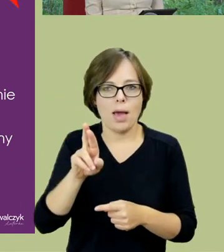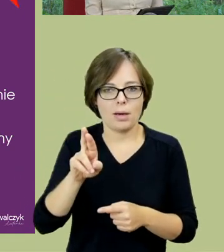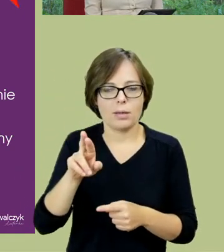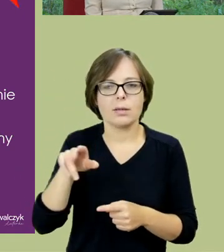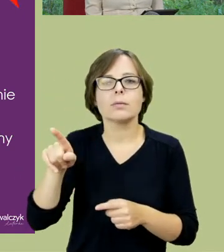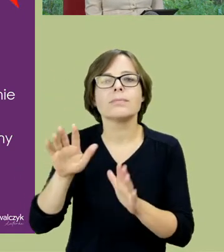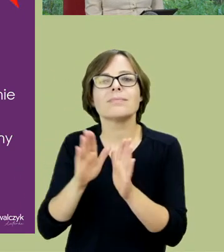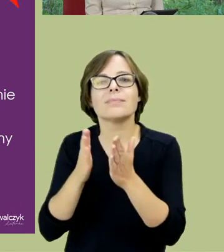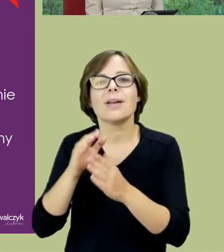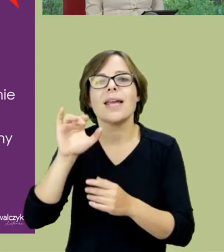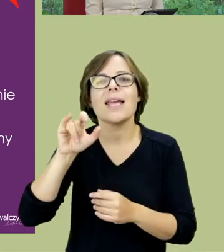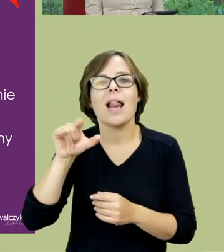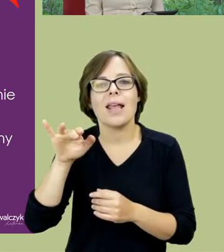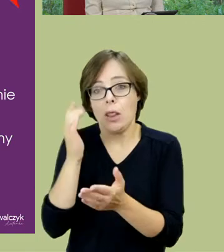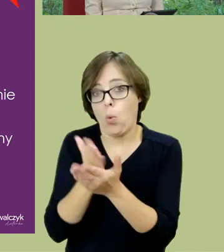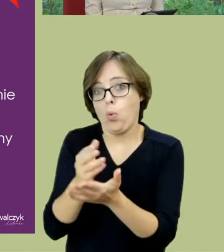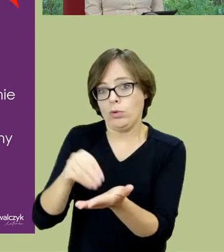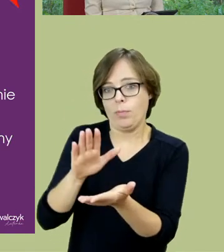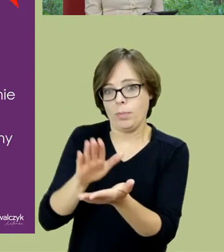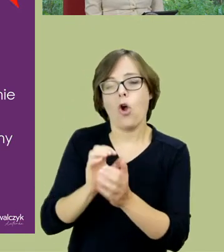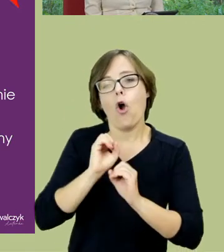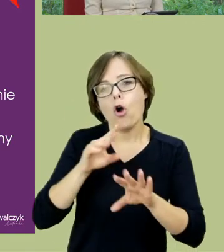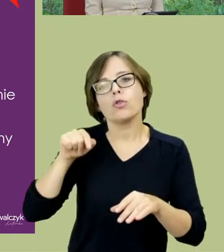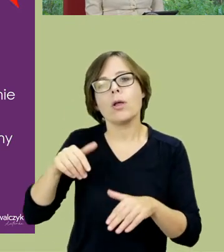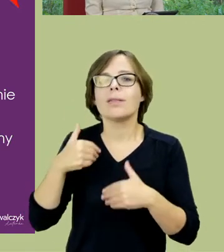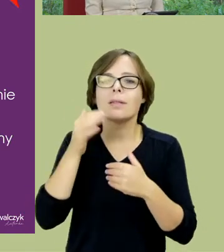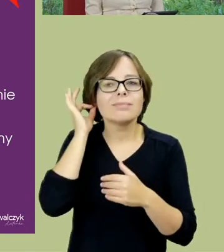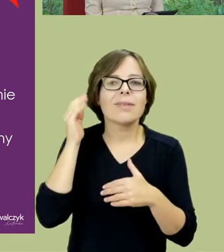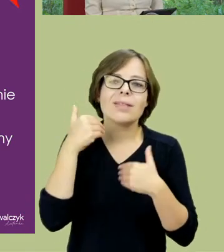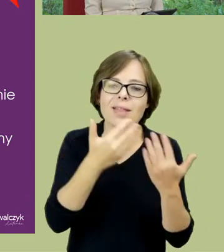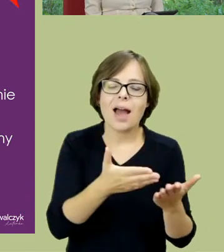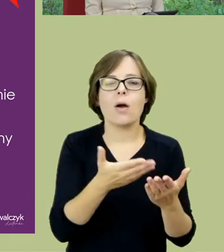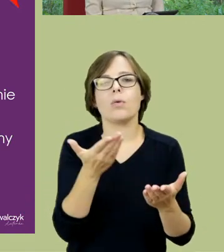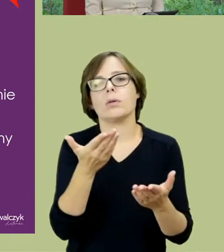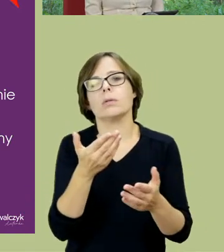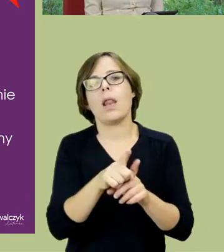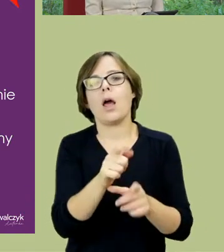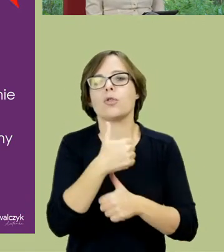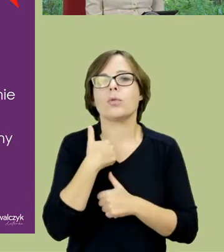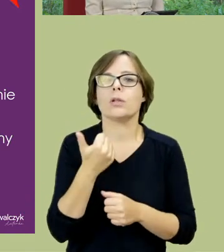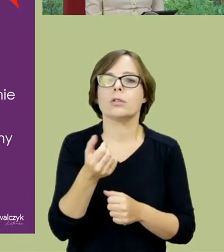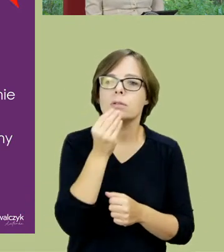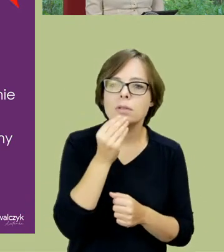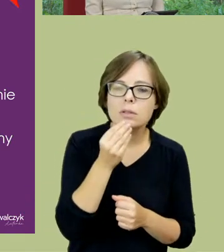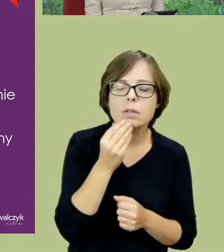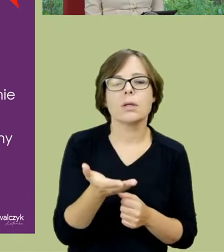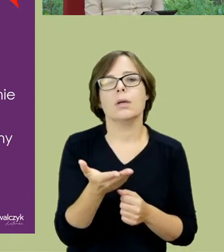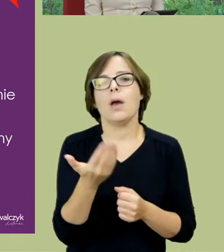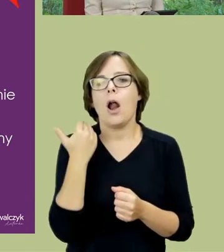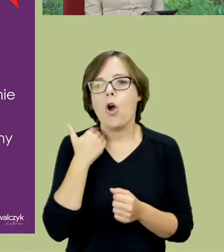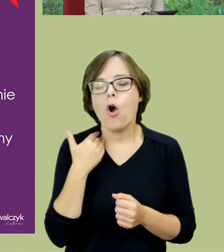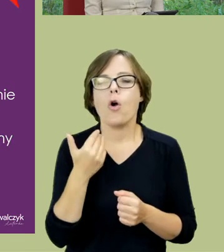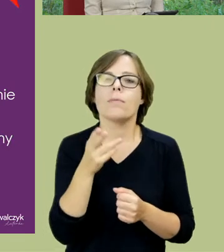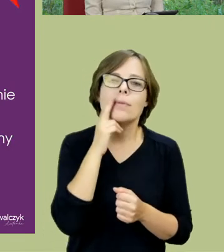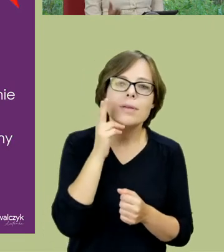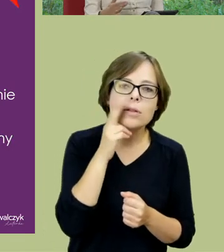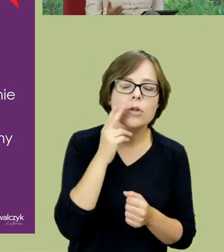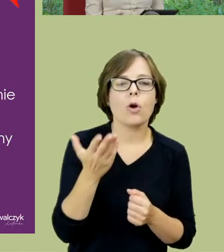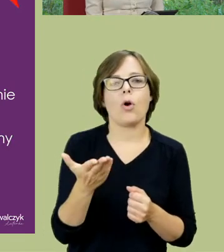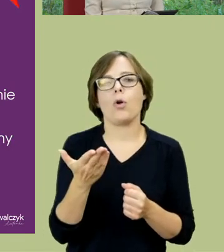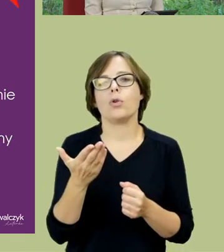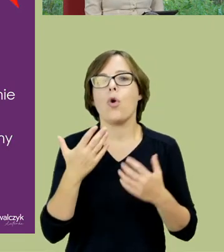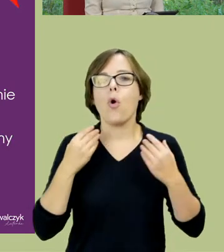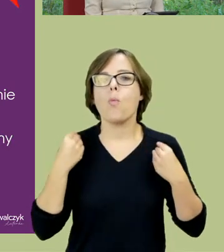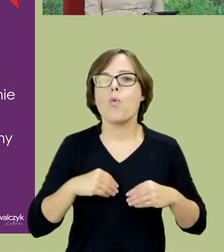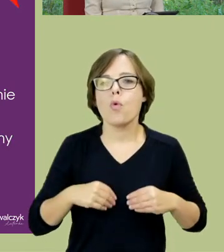dostarczały żołnierzom dodatkowej żywności, alkoholu, tytoniu. Cerowały mundury, czasem opatrywały rannych, czasami